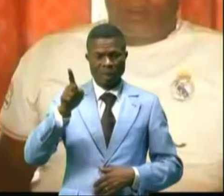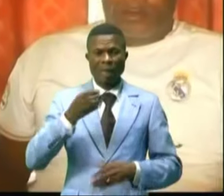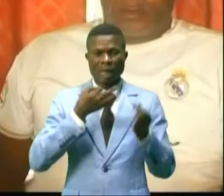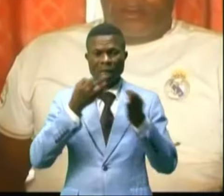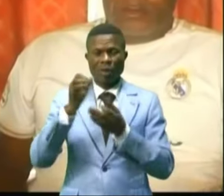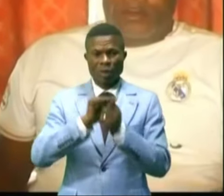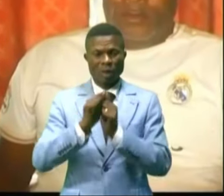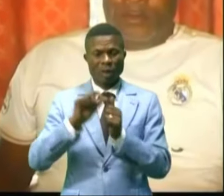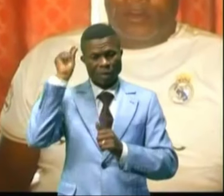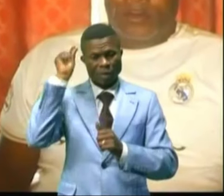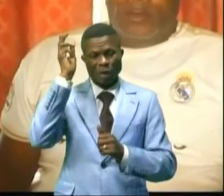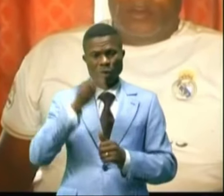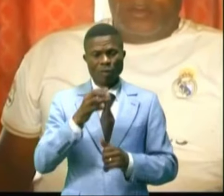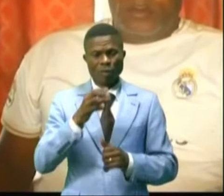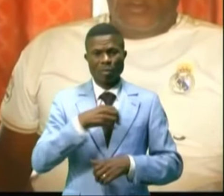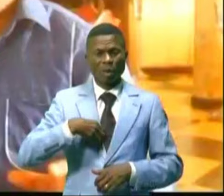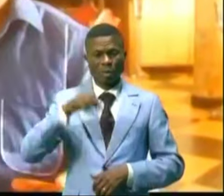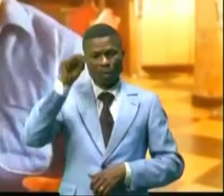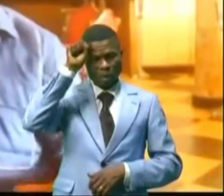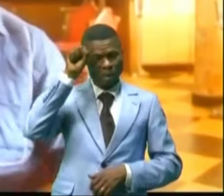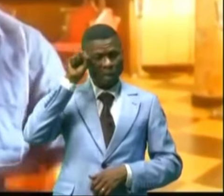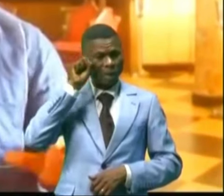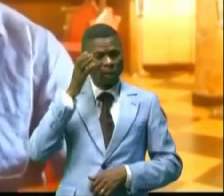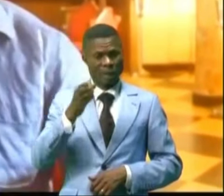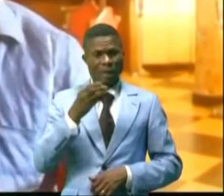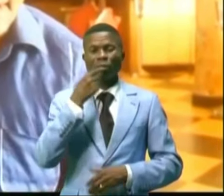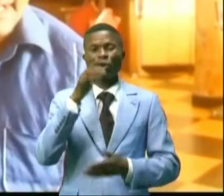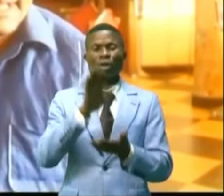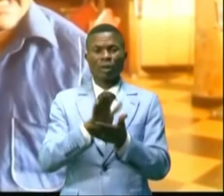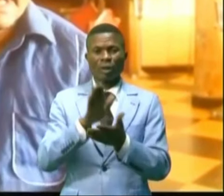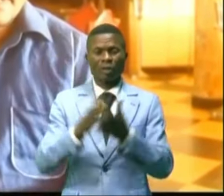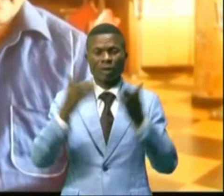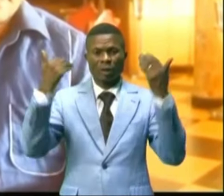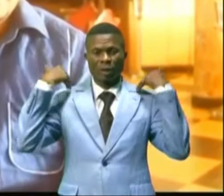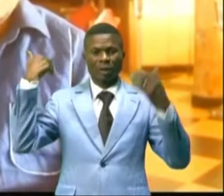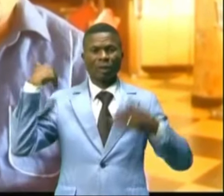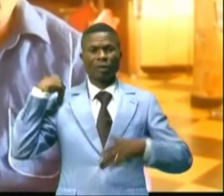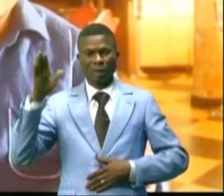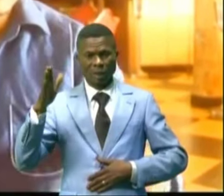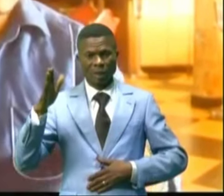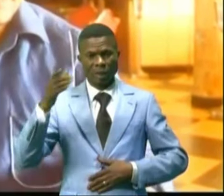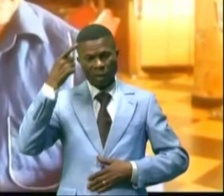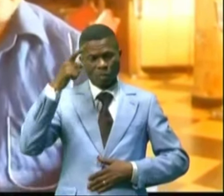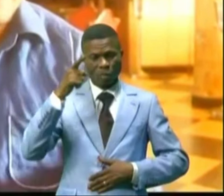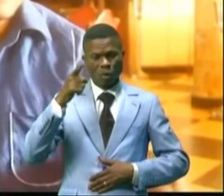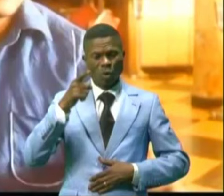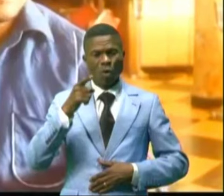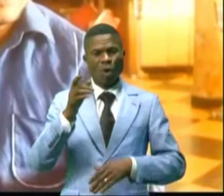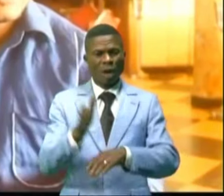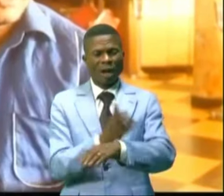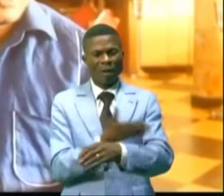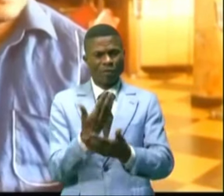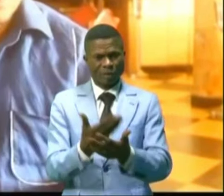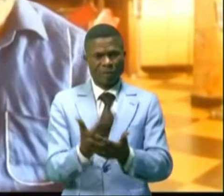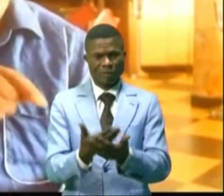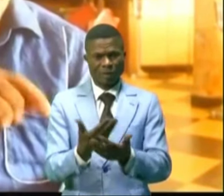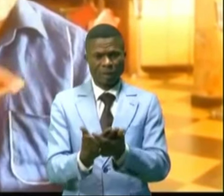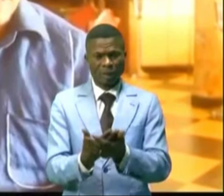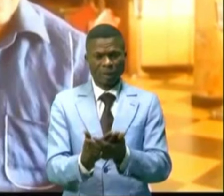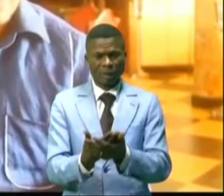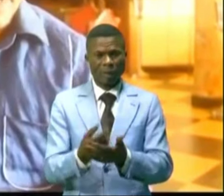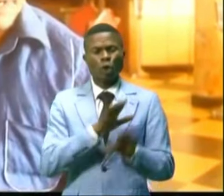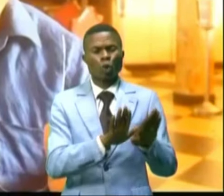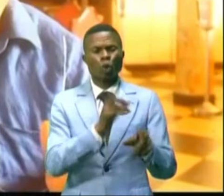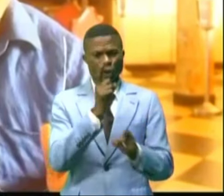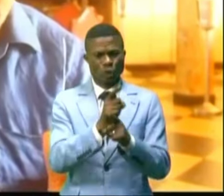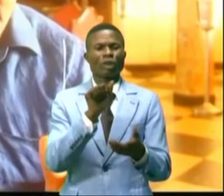gouvernement souminois publié il y a peu. Je tiens à féliciter le chef de l'État pour cette rapidité, parce que c'est ce que nous